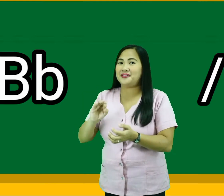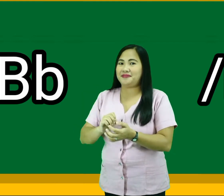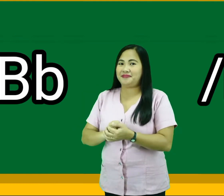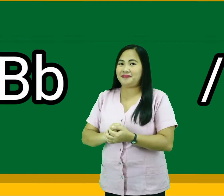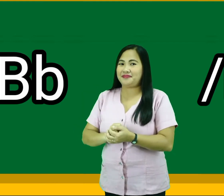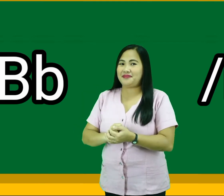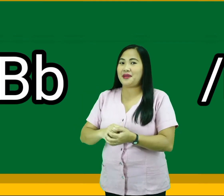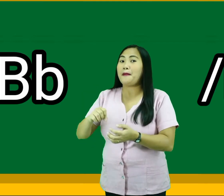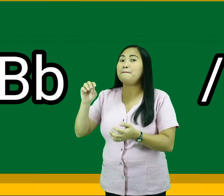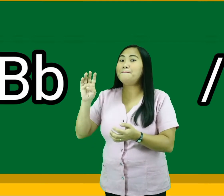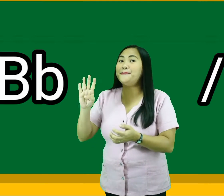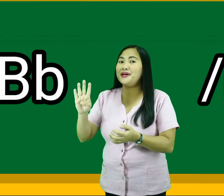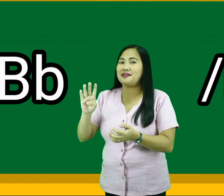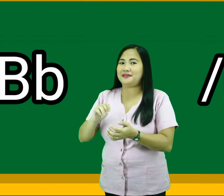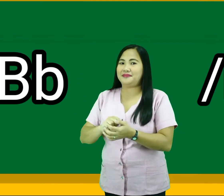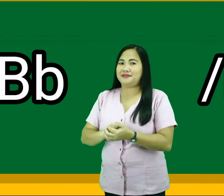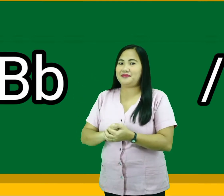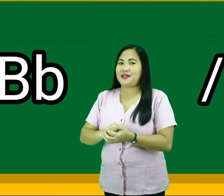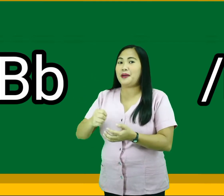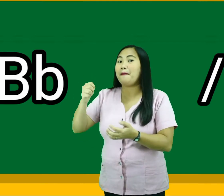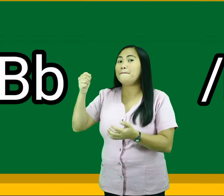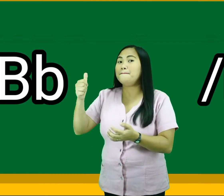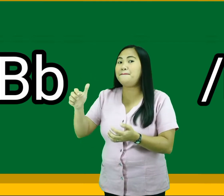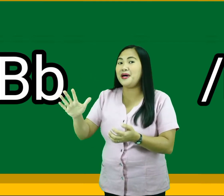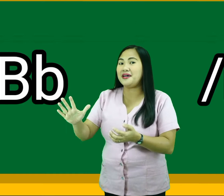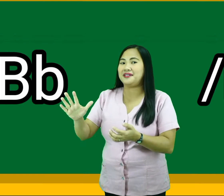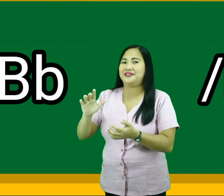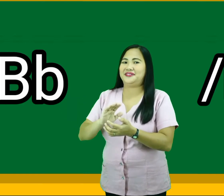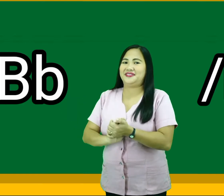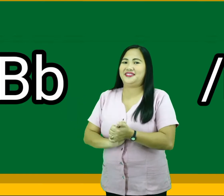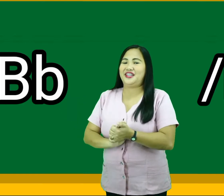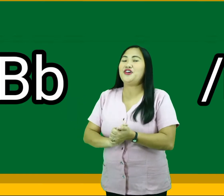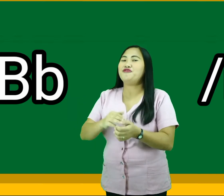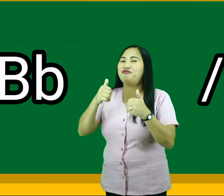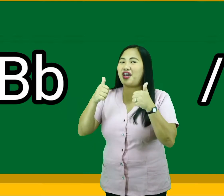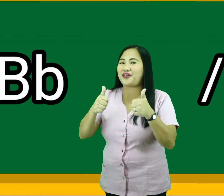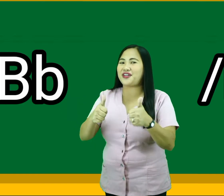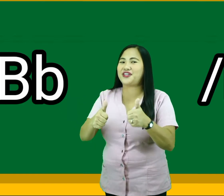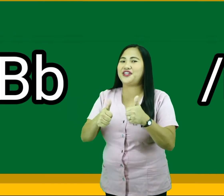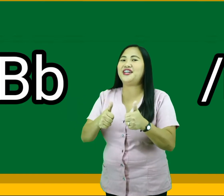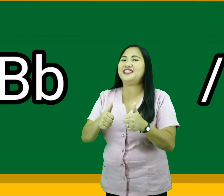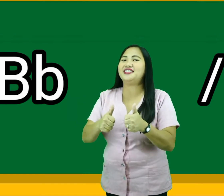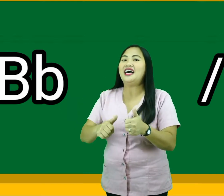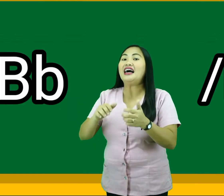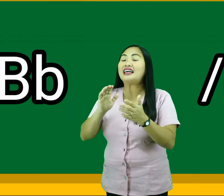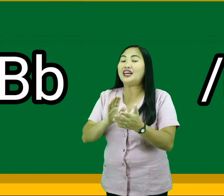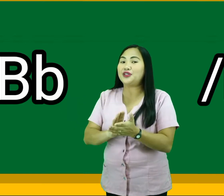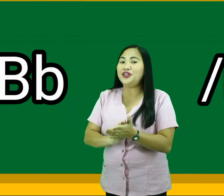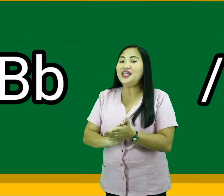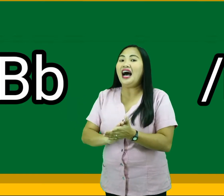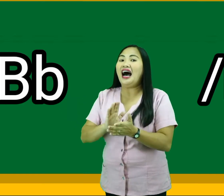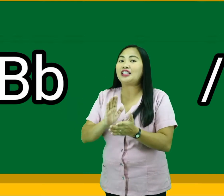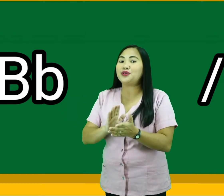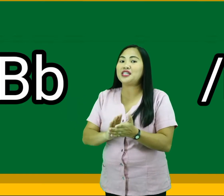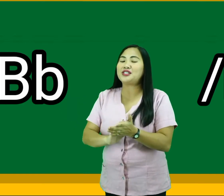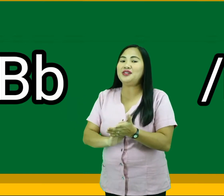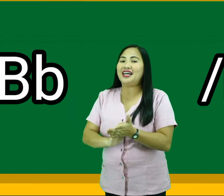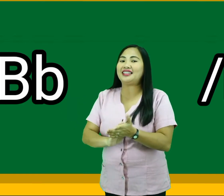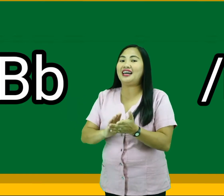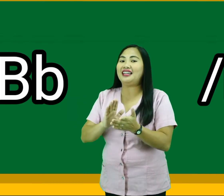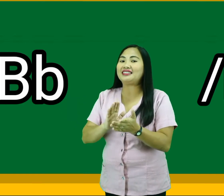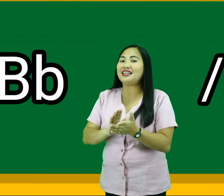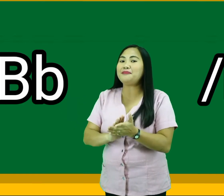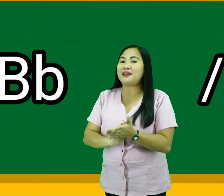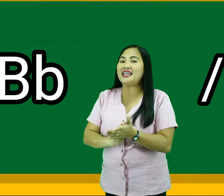B. B. B. Very good. Karon atong